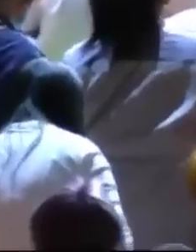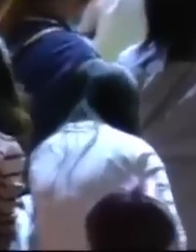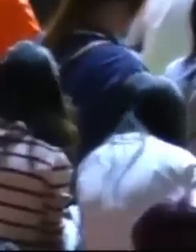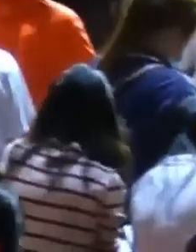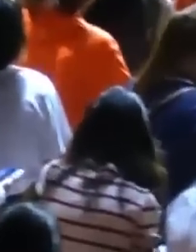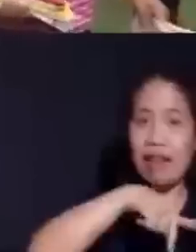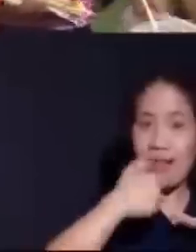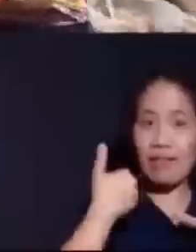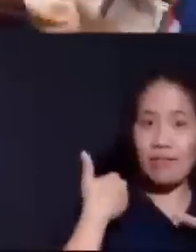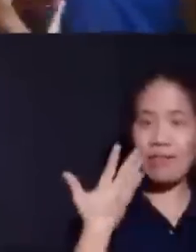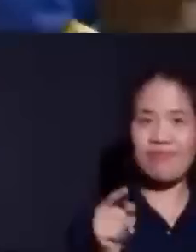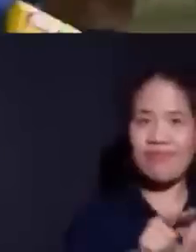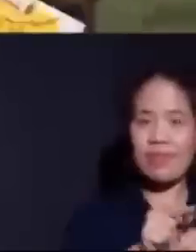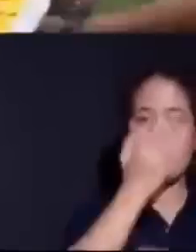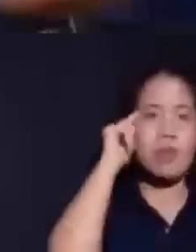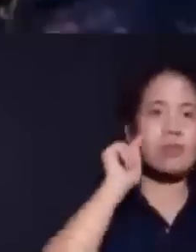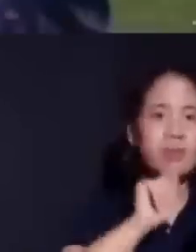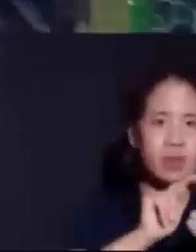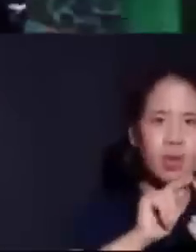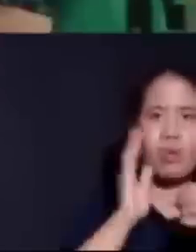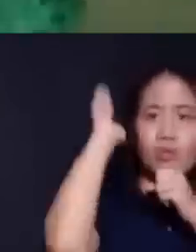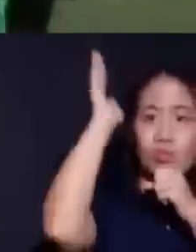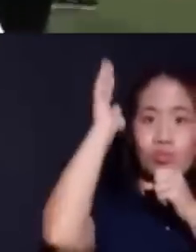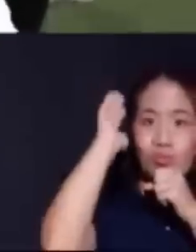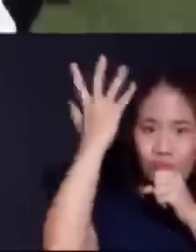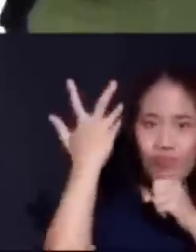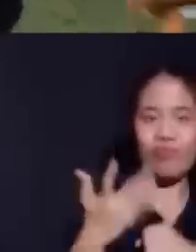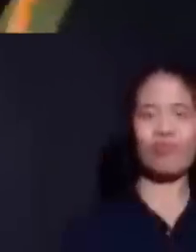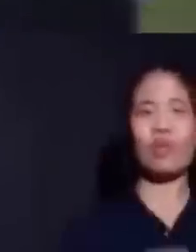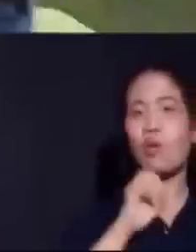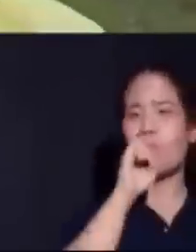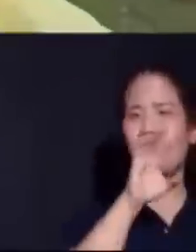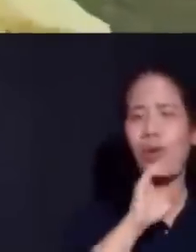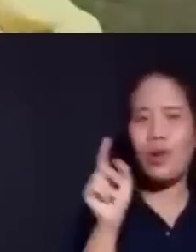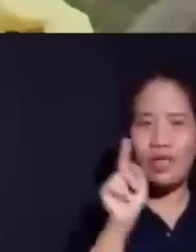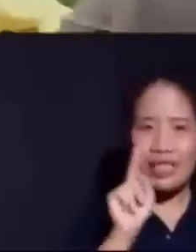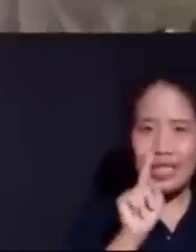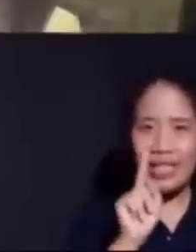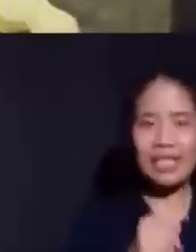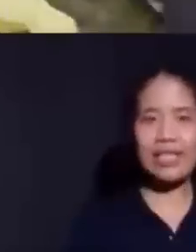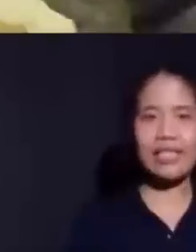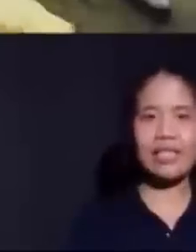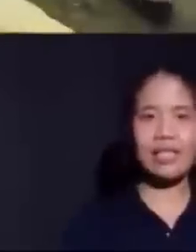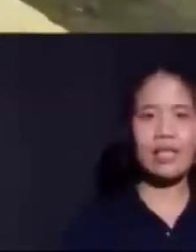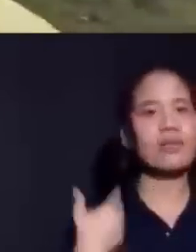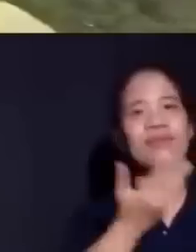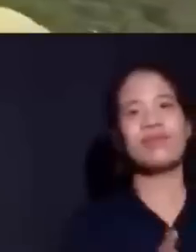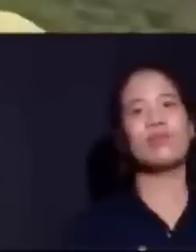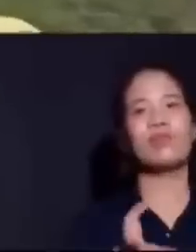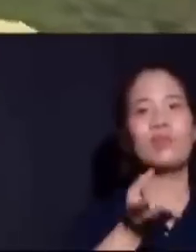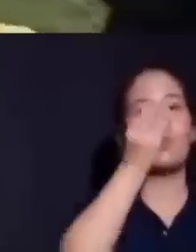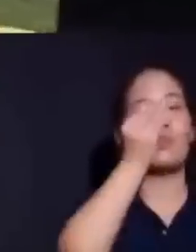สนามฟุตบอลรองรับได้ 7,000 คนนี่ภาพสดเช่นกันนะฮะ บอกได้เลยว่าได้อิ่มเอมซึม